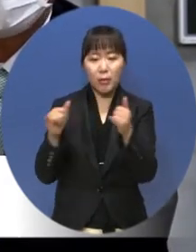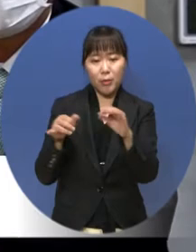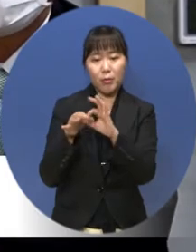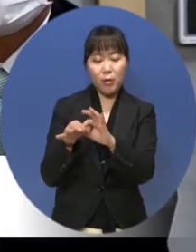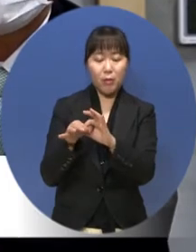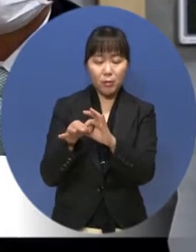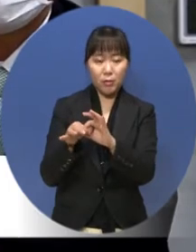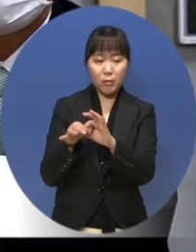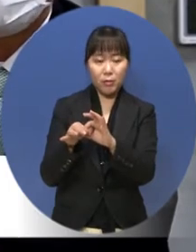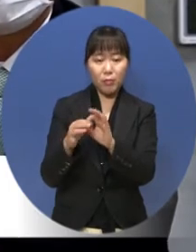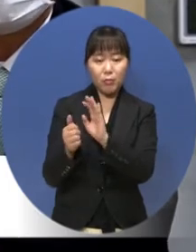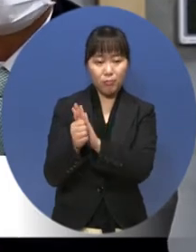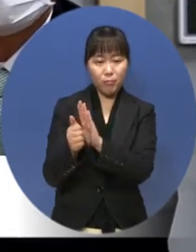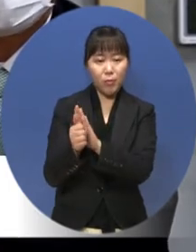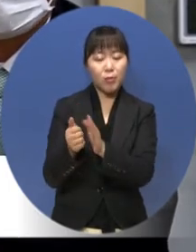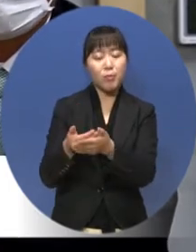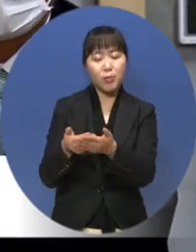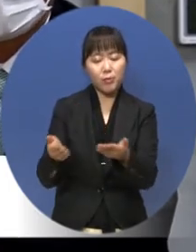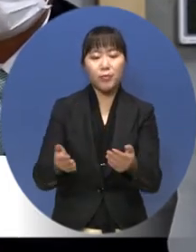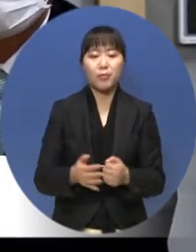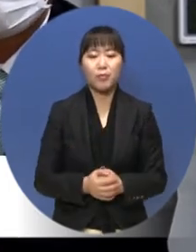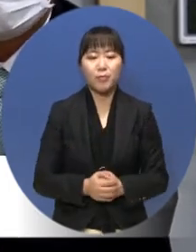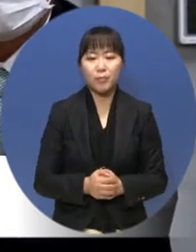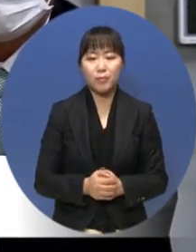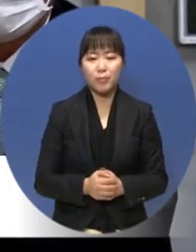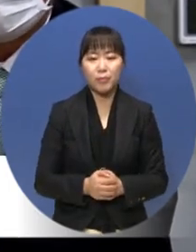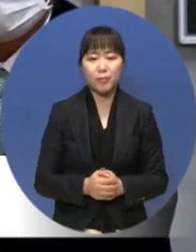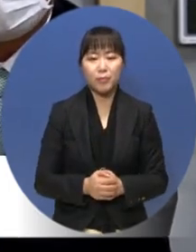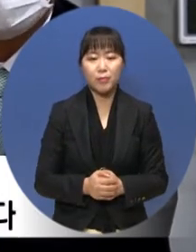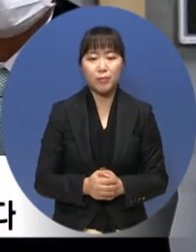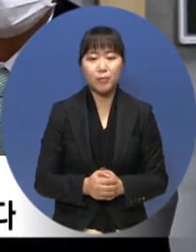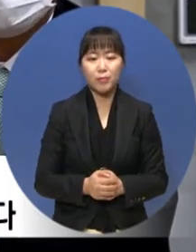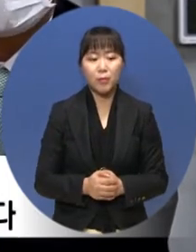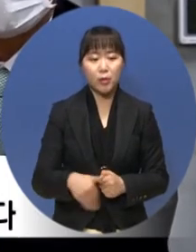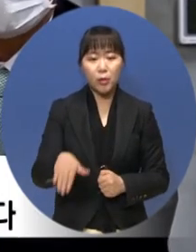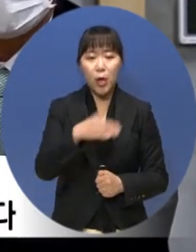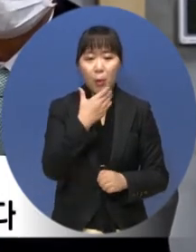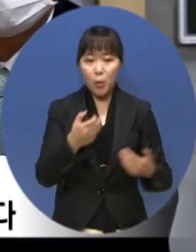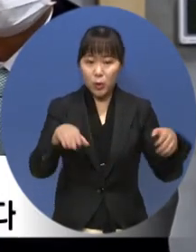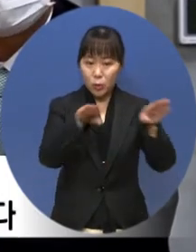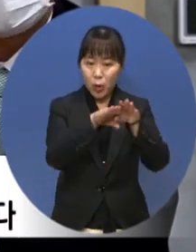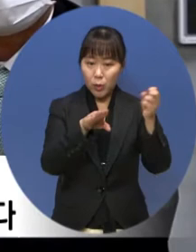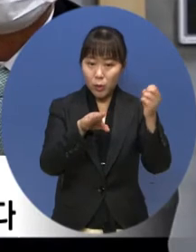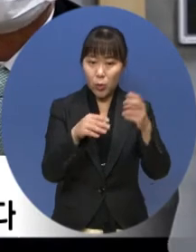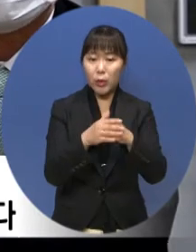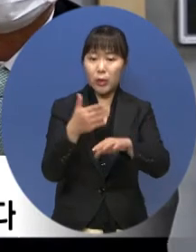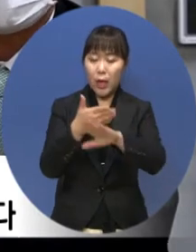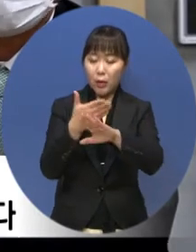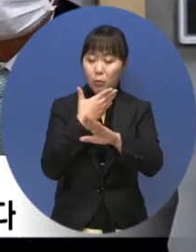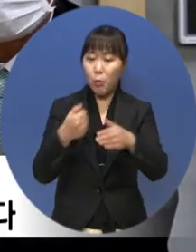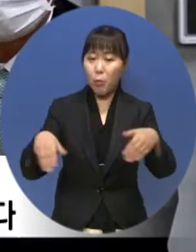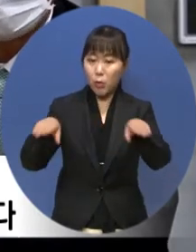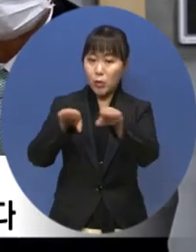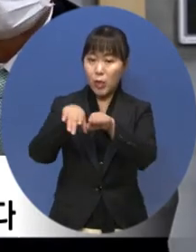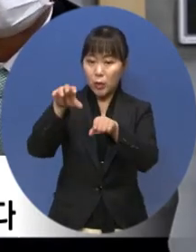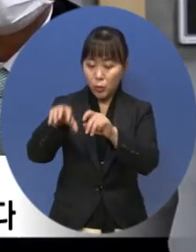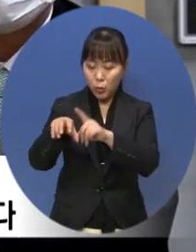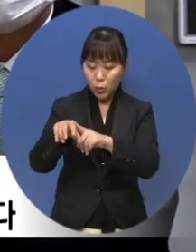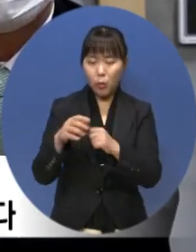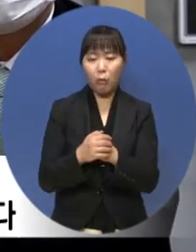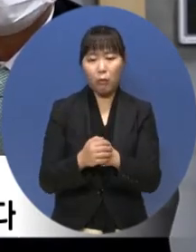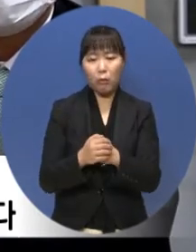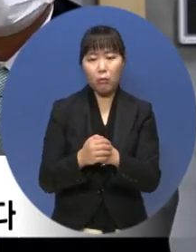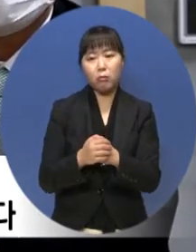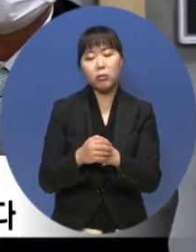위주로 공급을 시작하였습니다. 우리 복지관뿐만 아니라 다른 복지관에서도